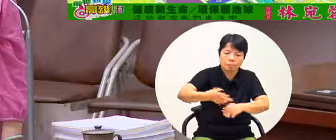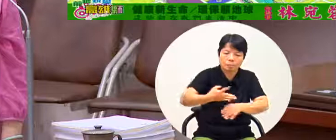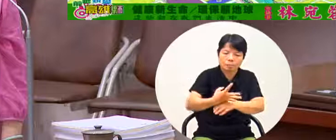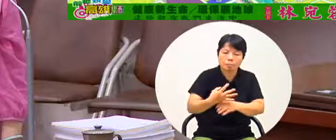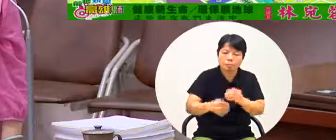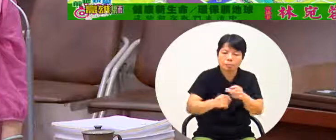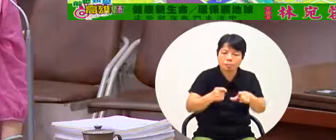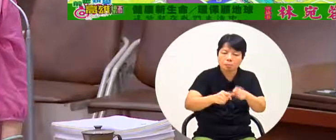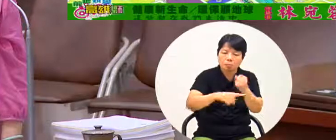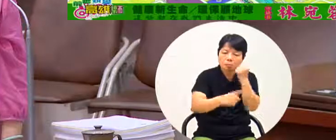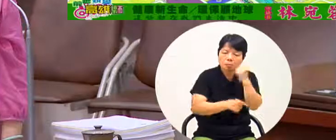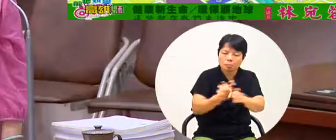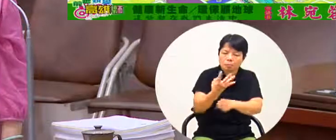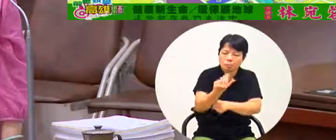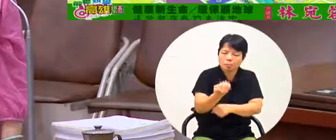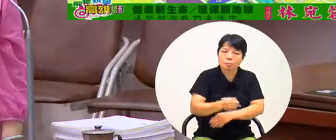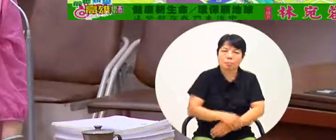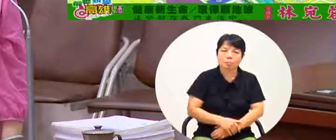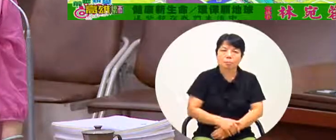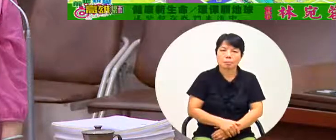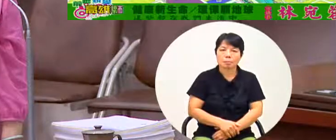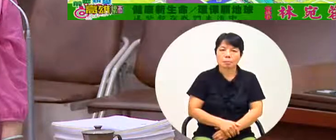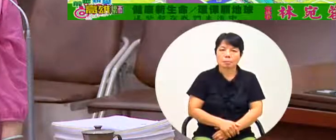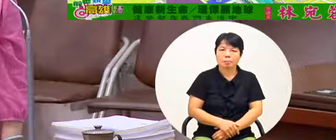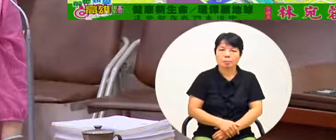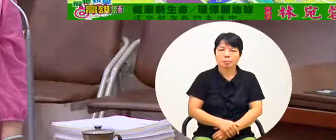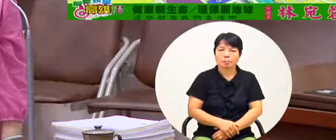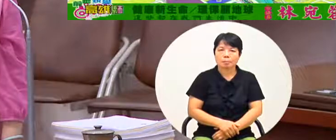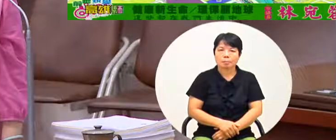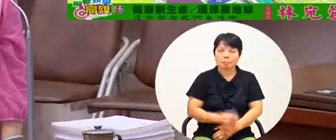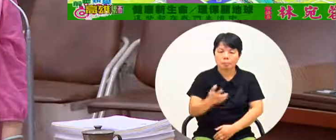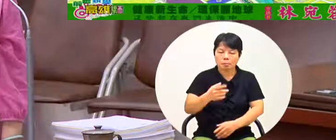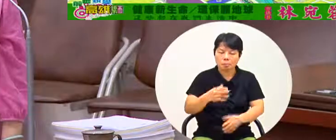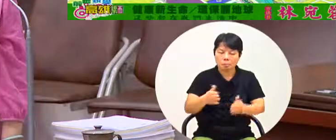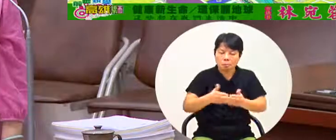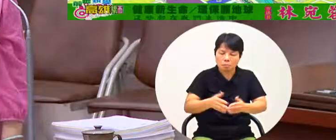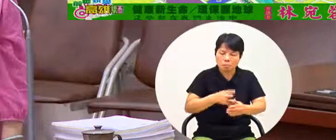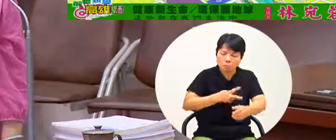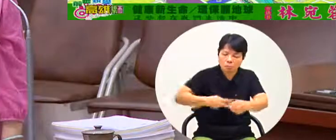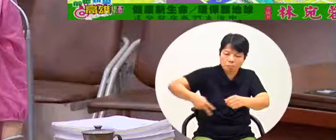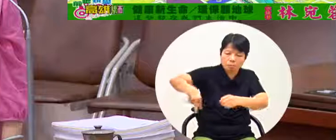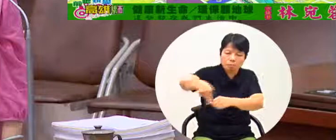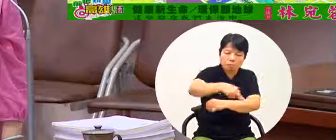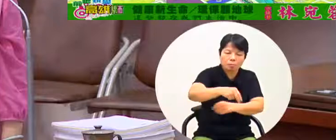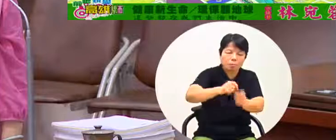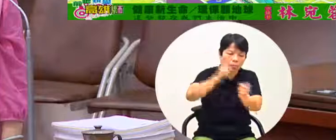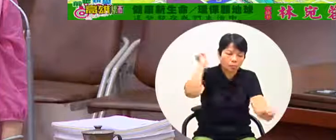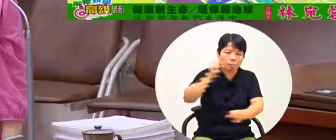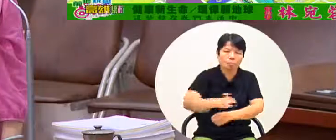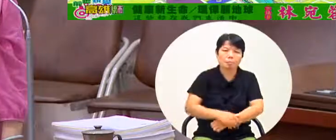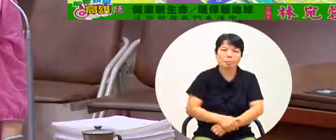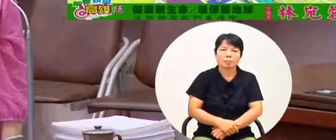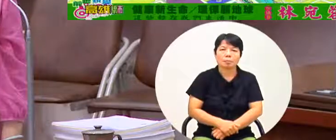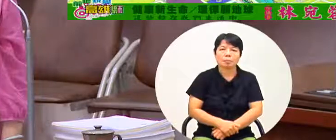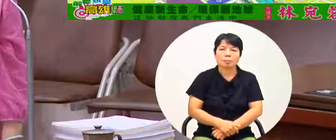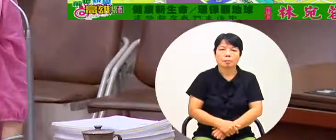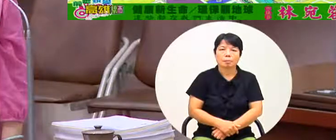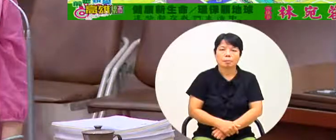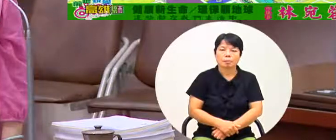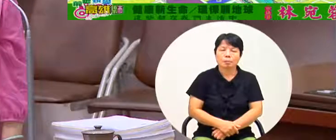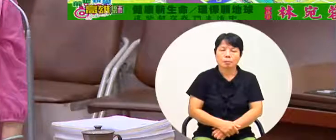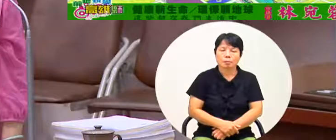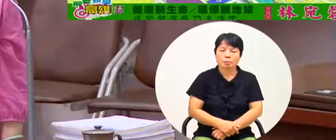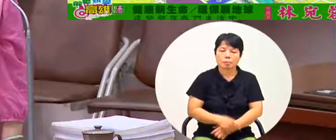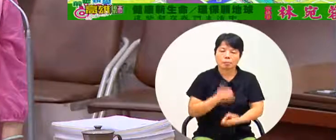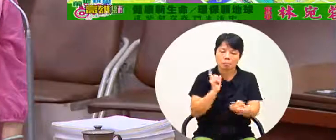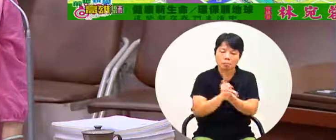但是要绕了这么远的地方，去这应该是哈，对我们社区来讲哈，比